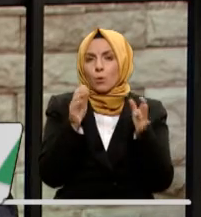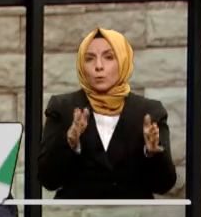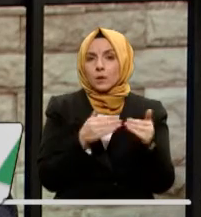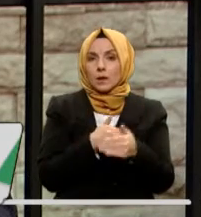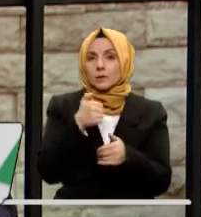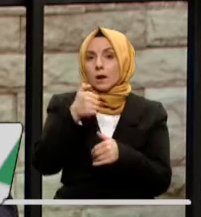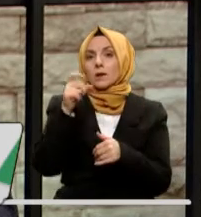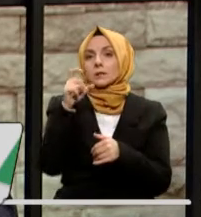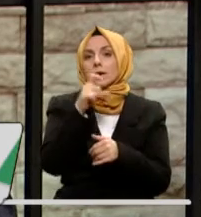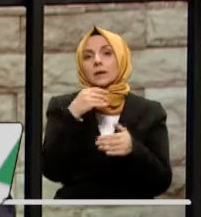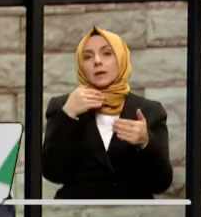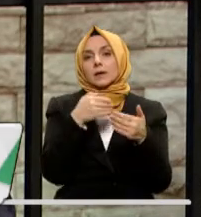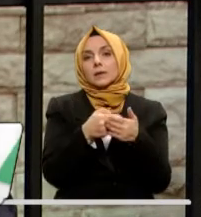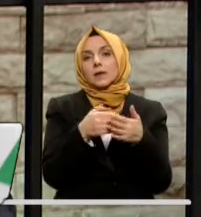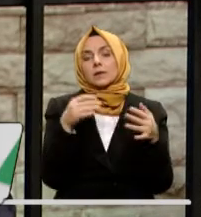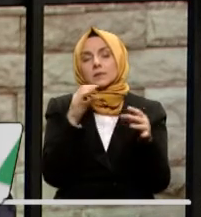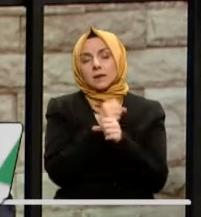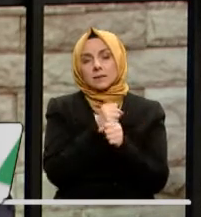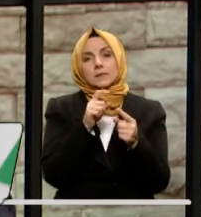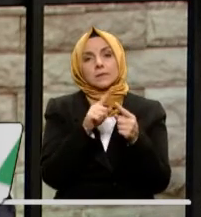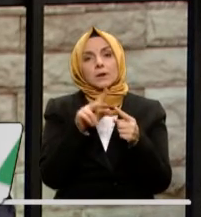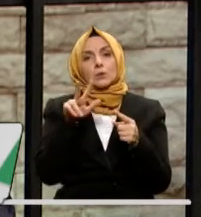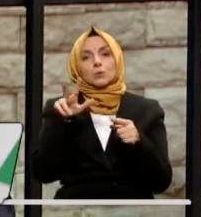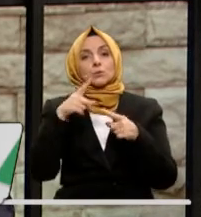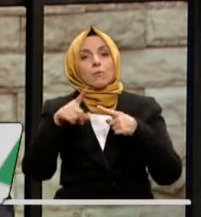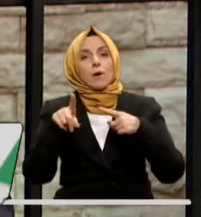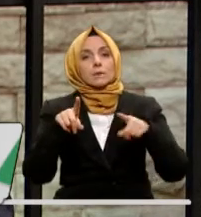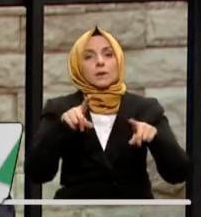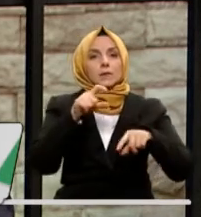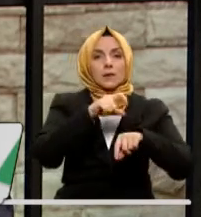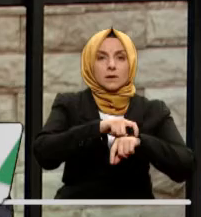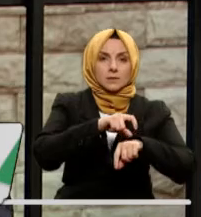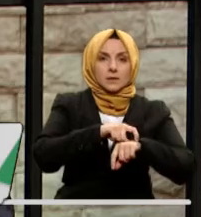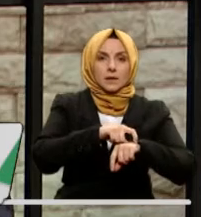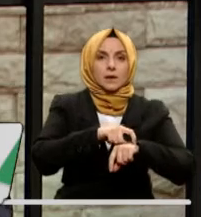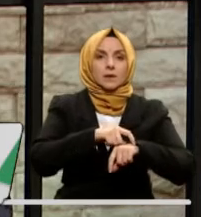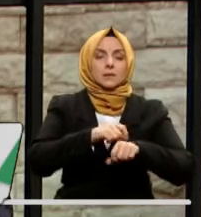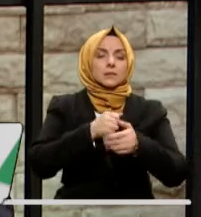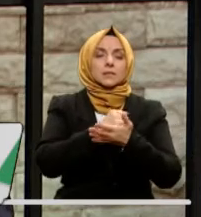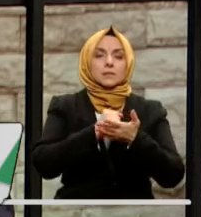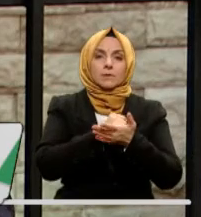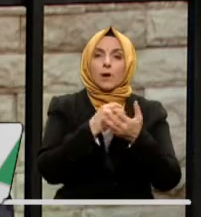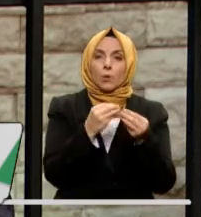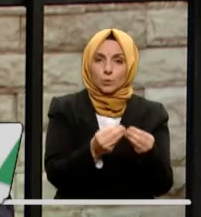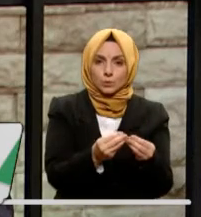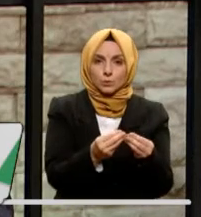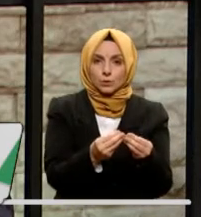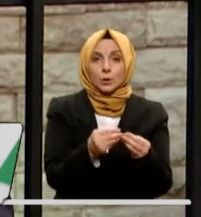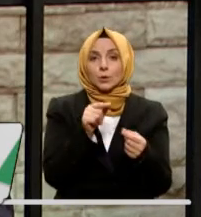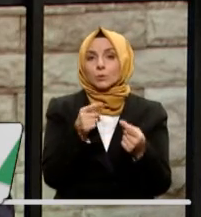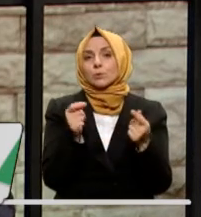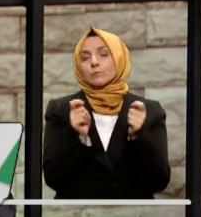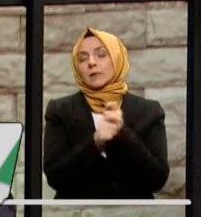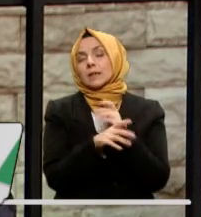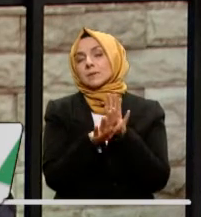bu onlar da başka bir hasta yönlendirilir Yani evet 3 kişiye Umut olursunuz bir kan bağışıyla Bu değişmez bir